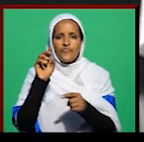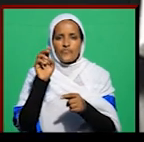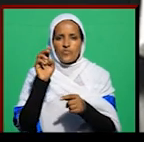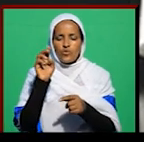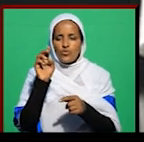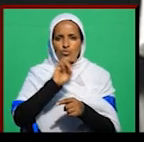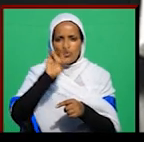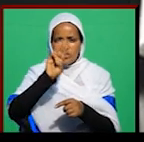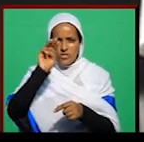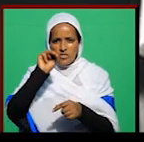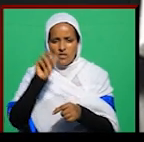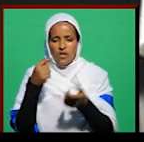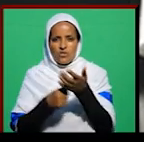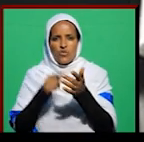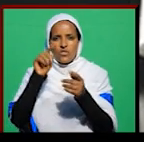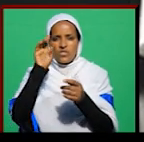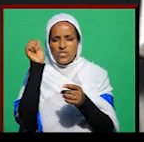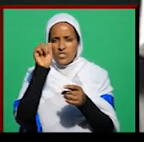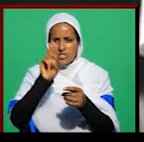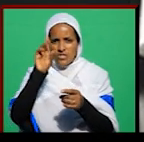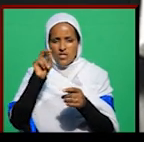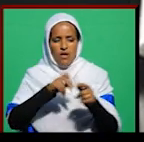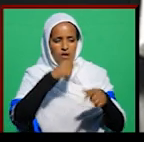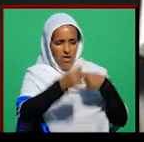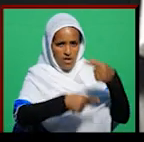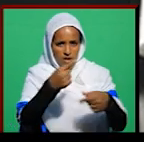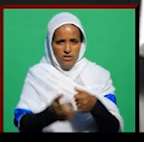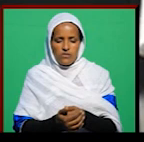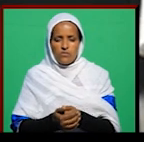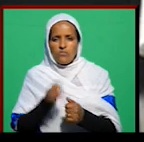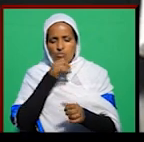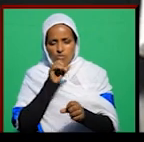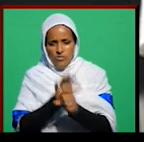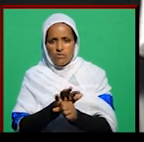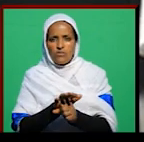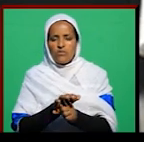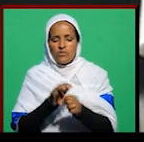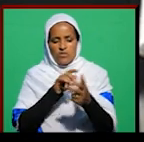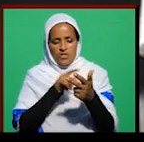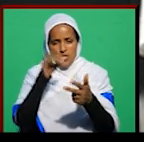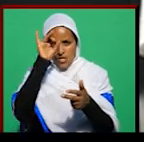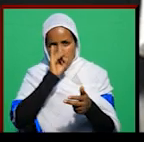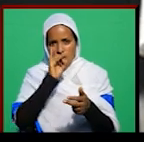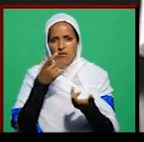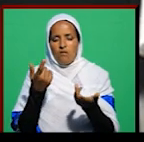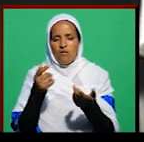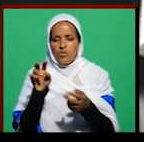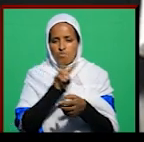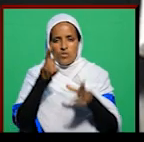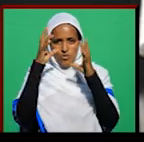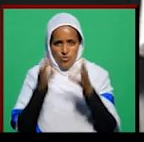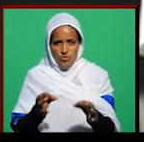ወደ ቁስጥንጥንያ ከዚያም ወደ እስክንድሪያ ሂዶ ብሉይ ሐዲስ በተለይም በሶስቱ ጉባኤያት በጉባኤ ኒቄያ፣ በጉባኤ